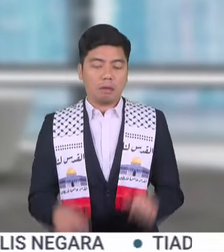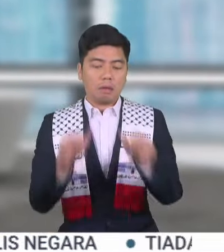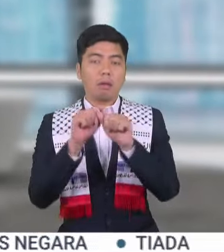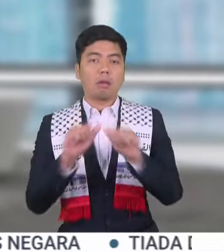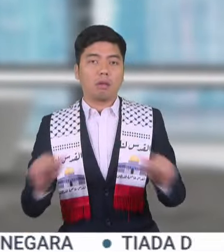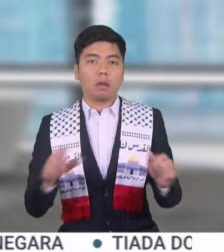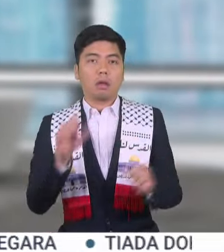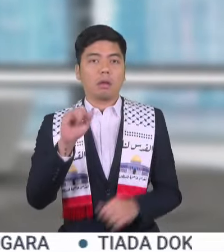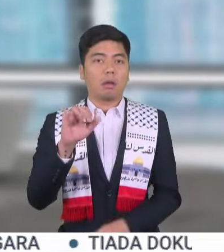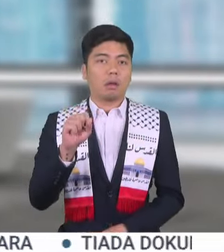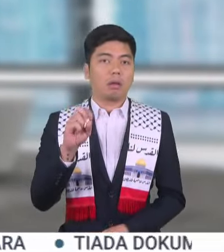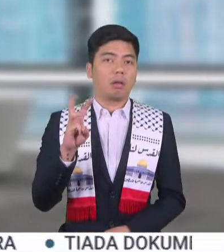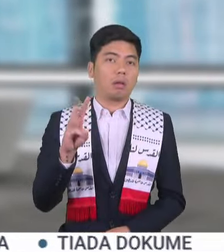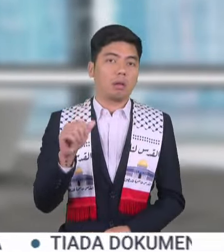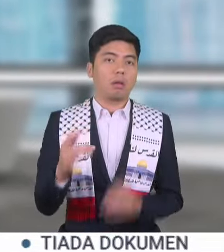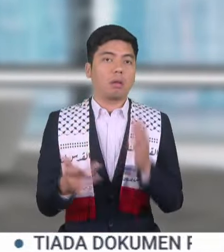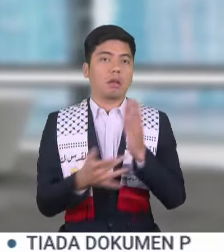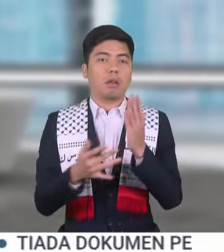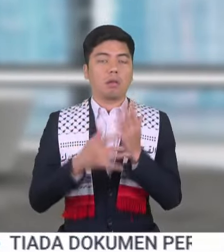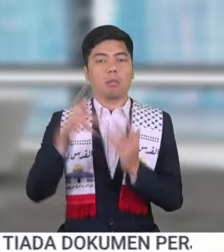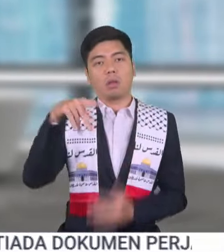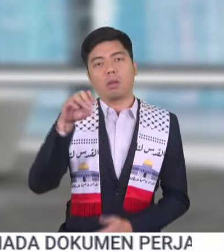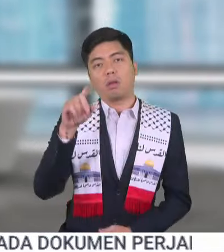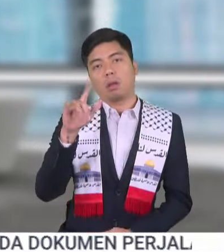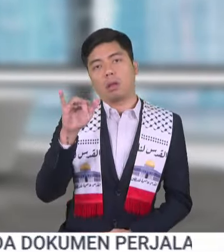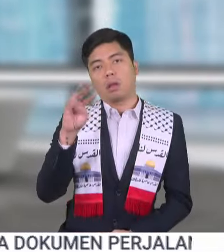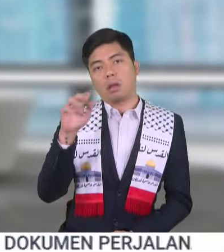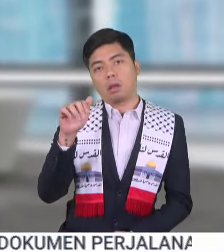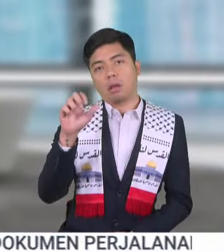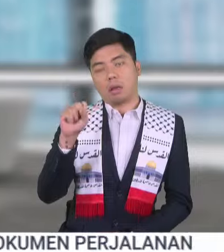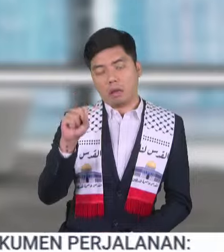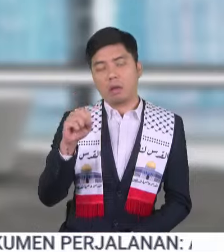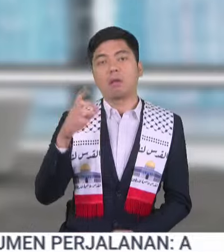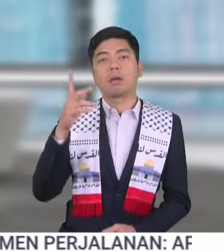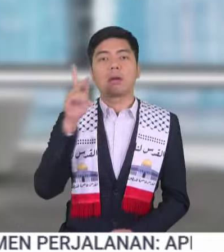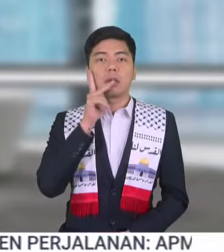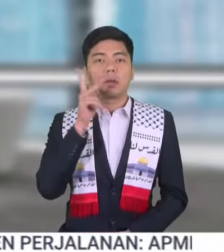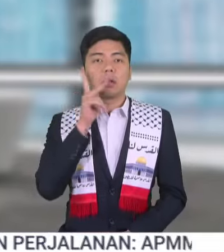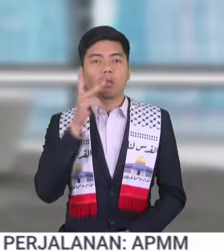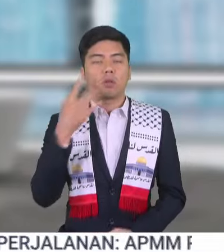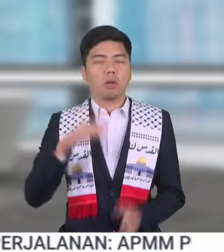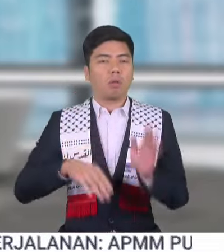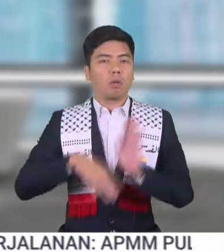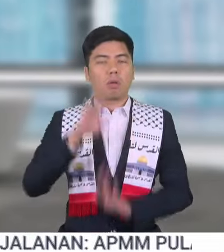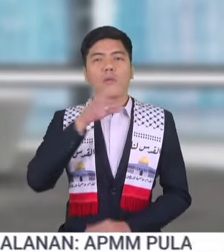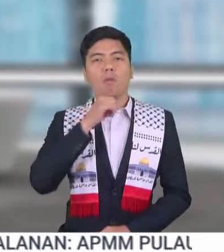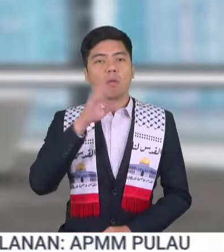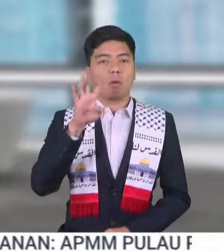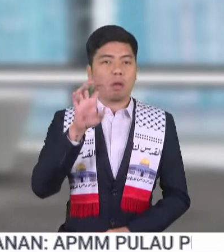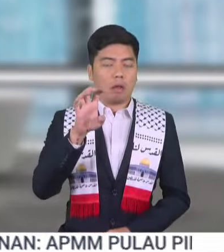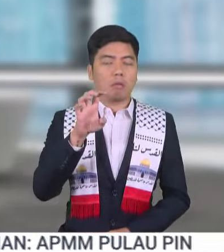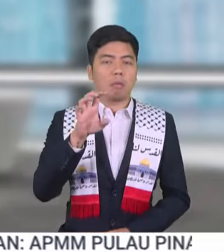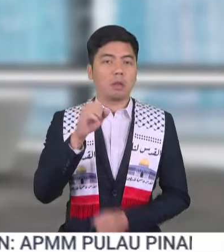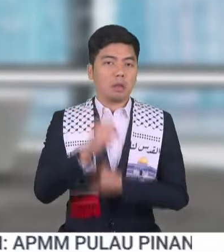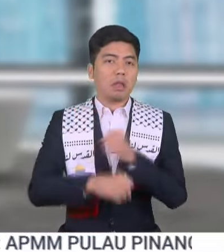Asrama siswa Politeknik Sultan Abdul Halim Muazzam Shah Polimas di Jitra Kedah yang berusia lebih 40 tahun akan diselenggara